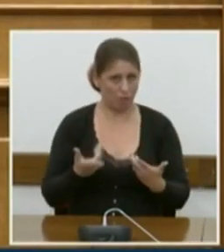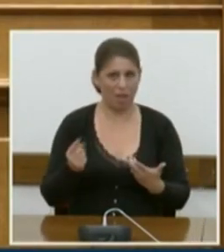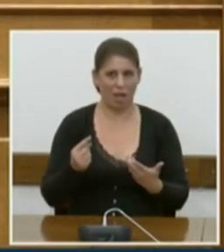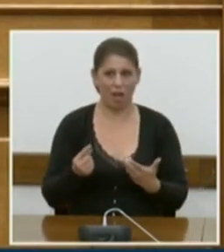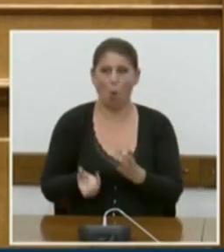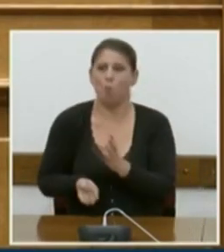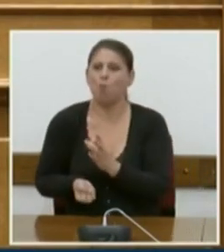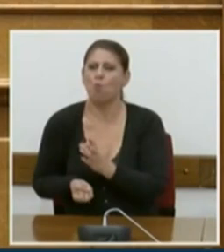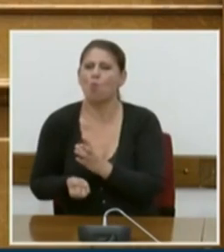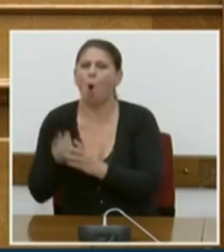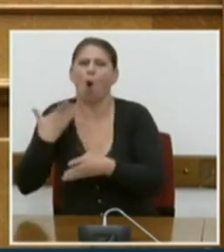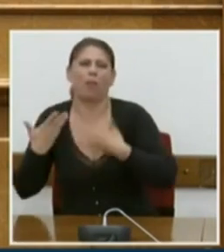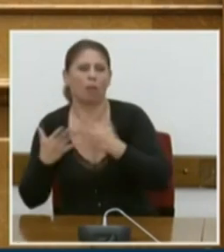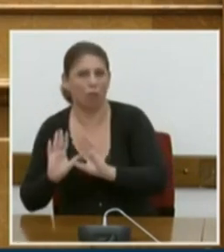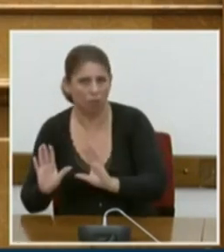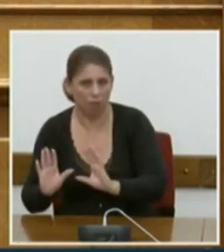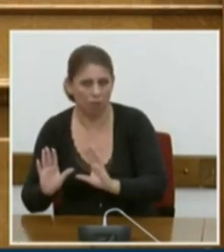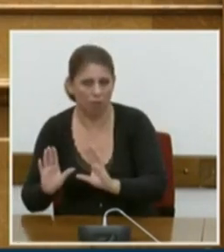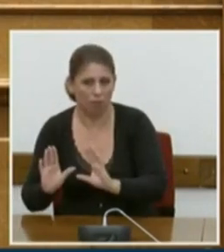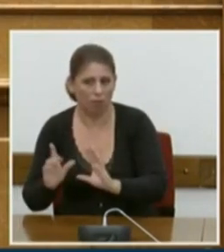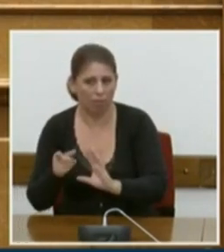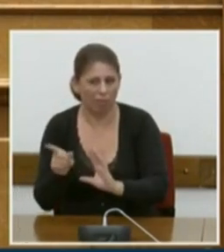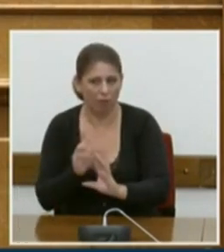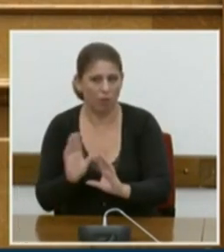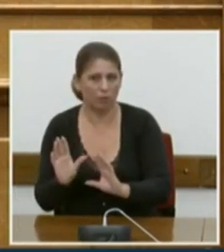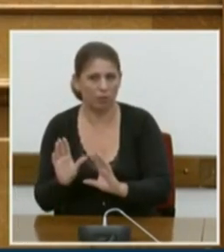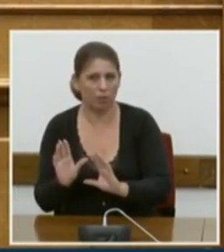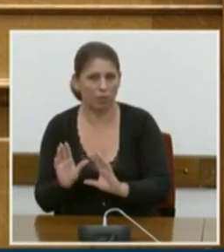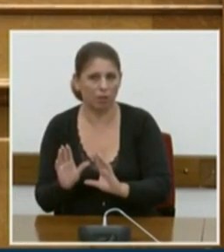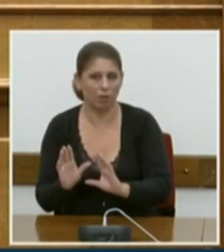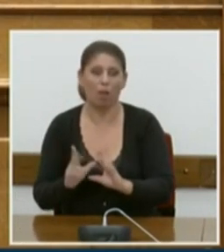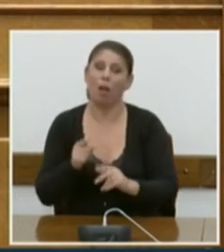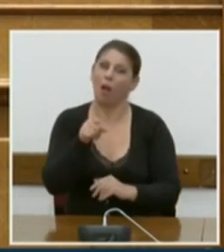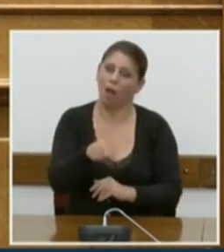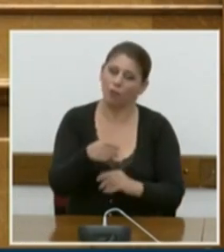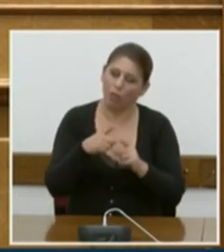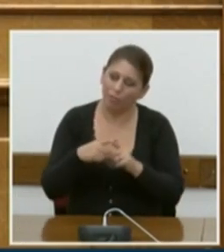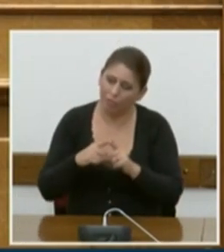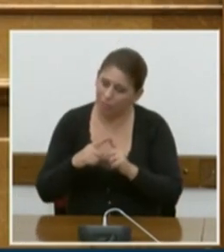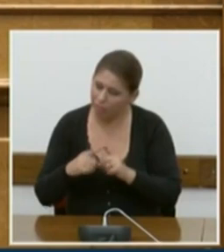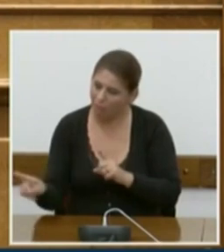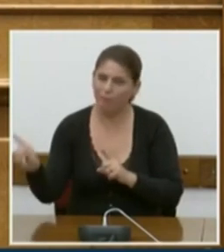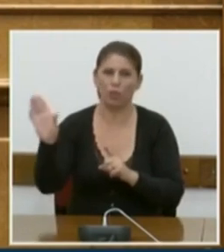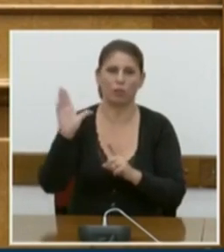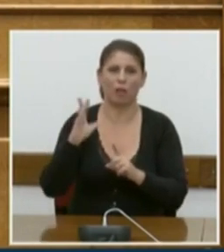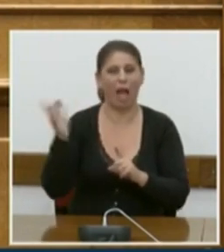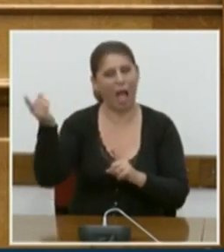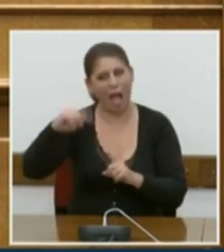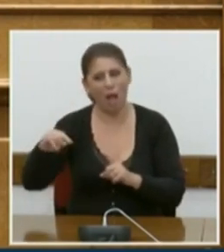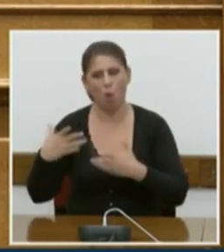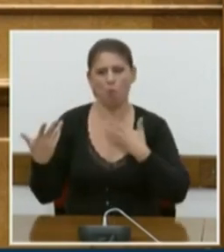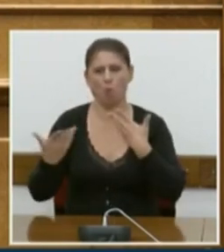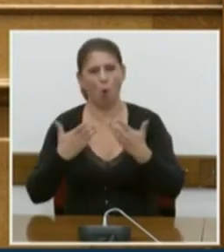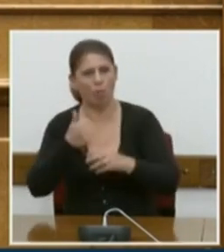μοντερνισμός. Διαφορετικές οι τάσεις, οι πραγματικές τάσεις στην κοινωνία, διαφορετικές στη μόδα ή στα κοινωνικά